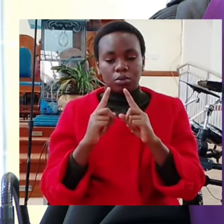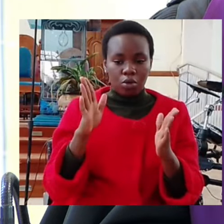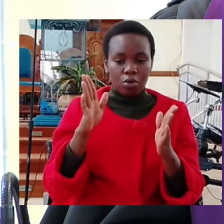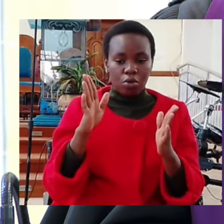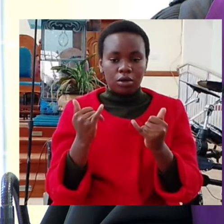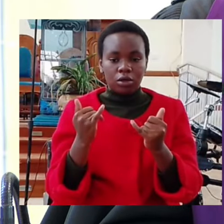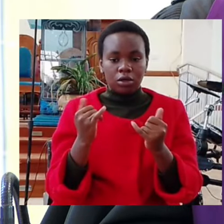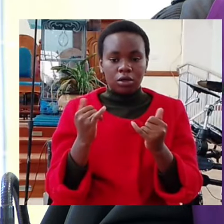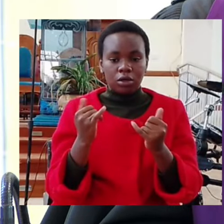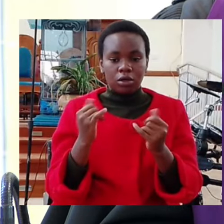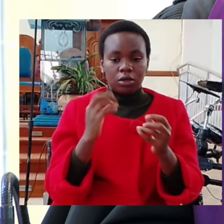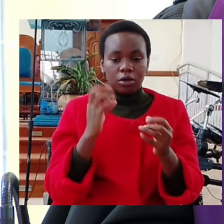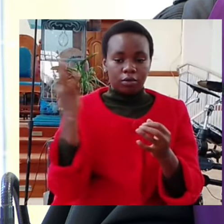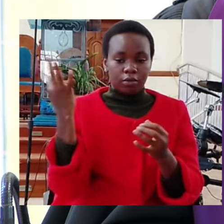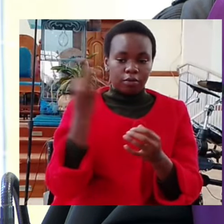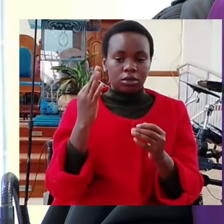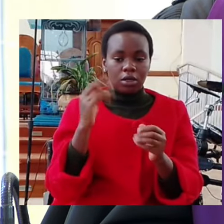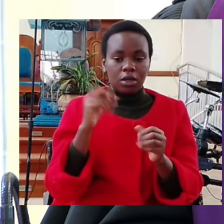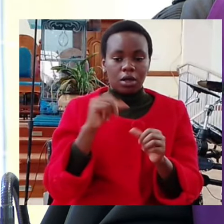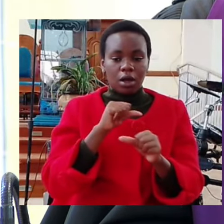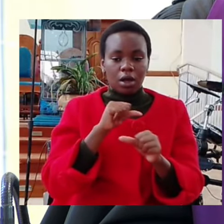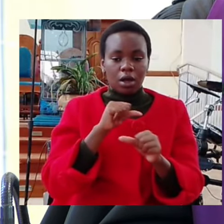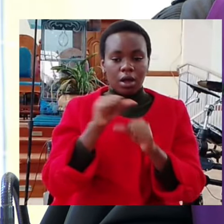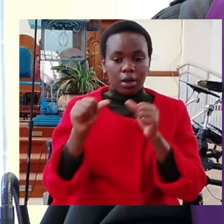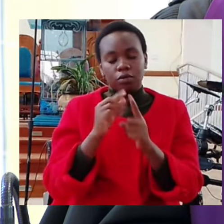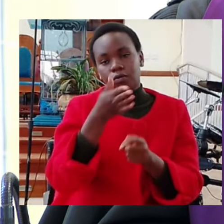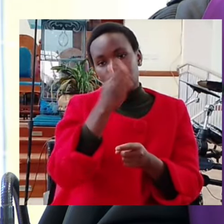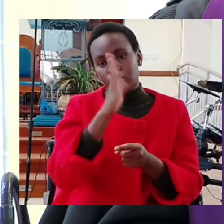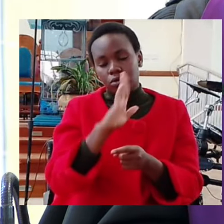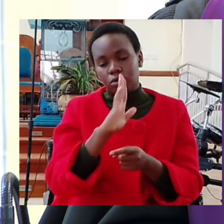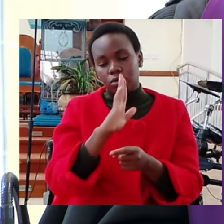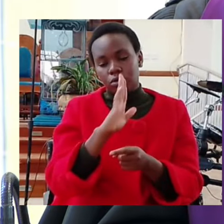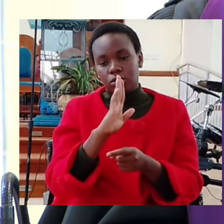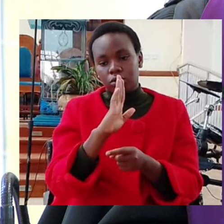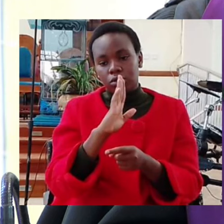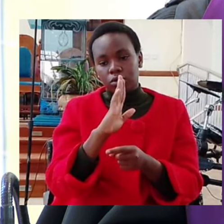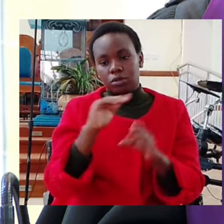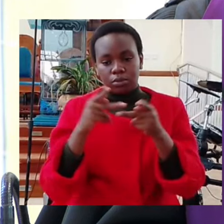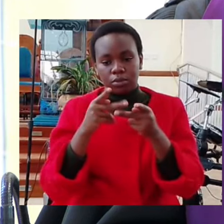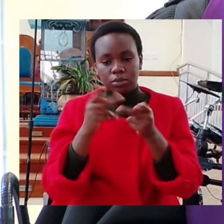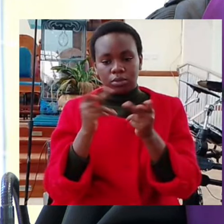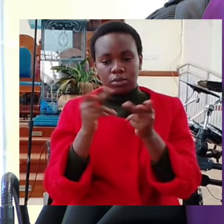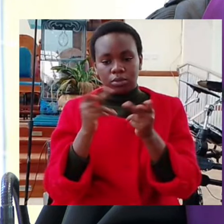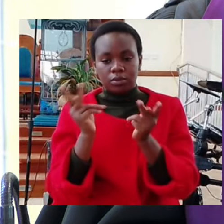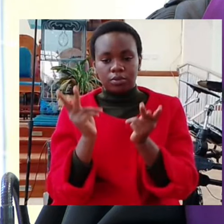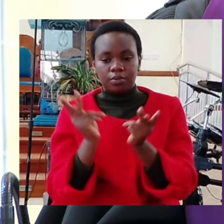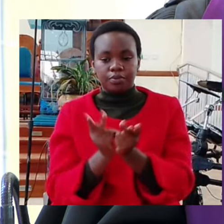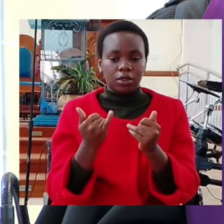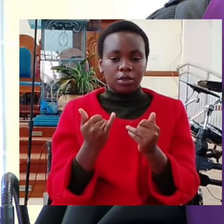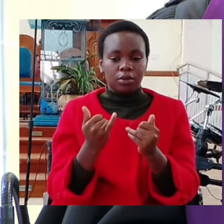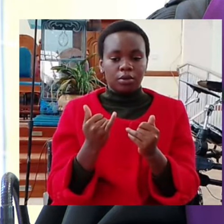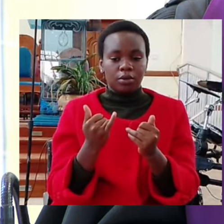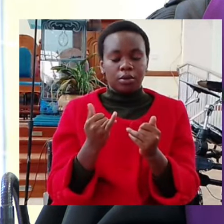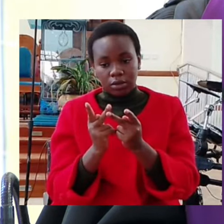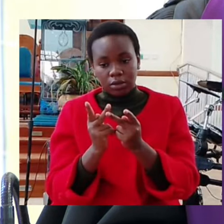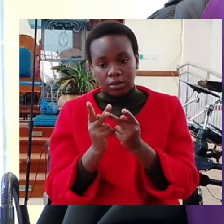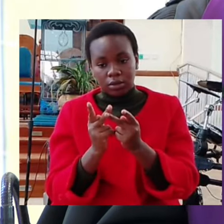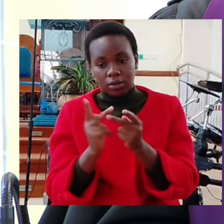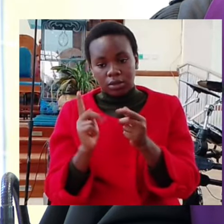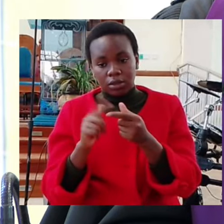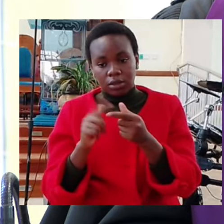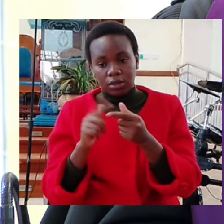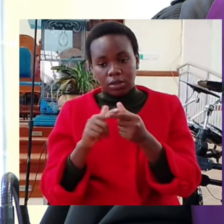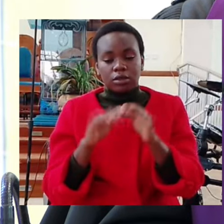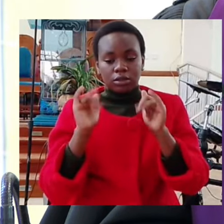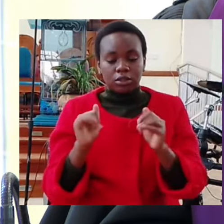ahunjirie uhoro waretu aria Jesu kou Demesk. Na kou Jerusalem, Saulo ageikara nao,